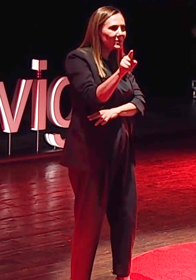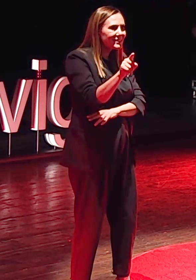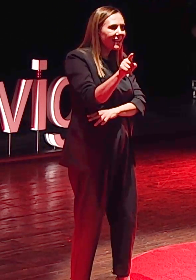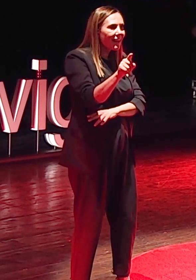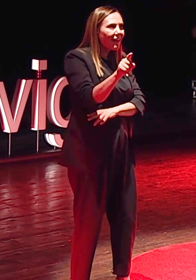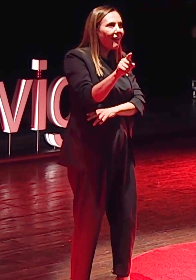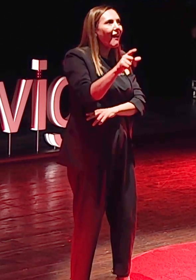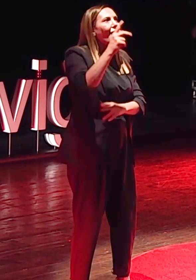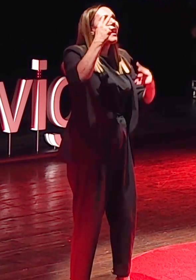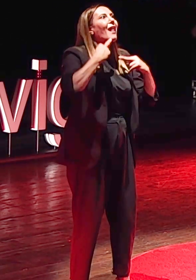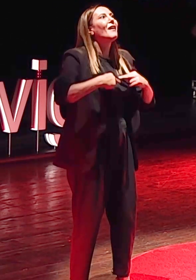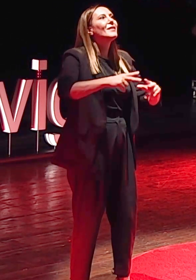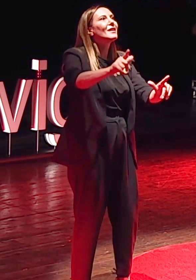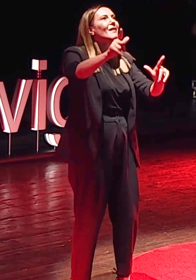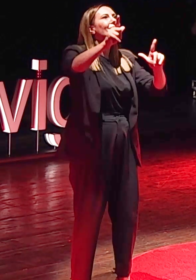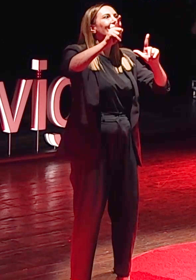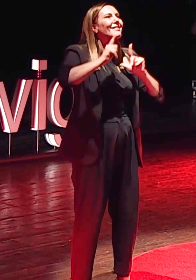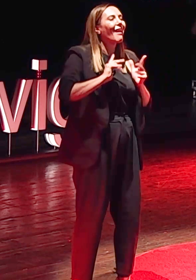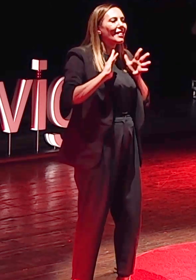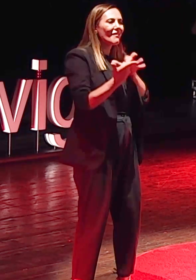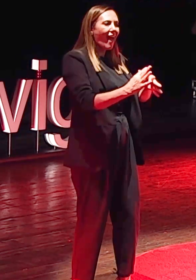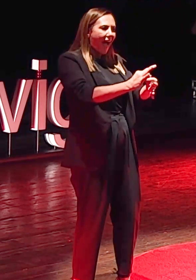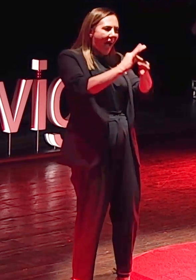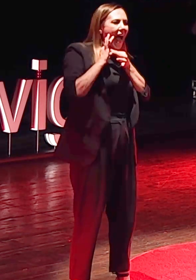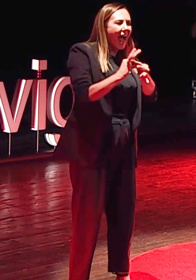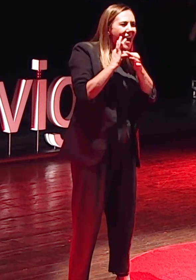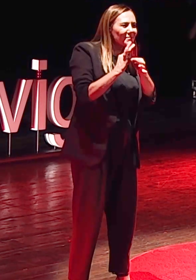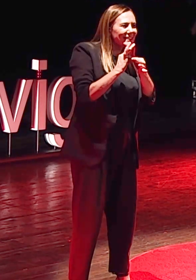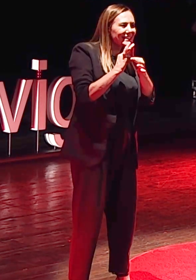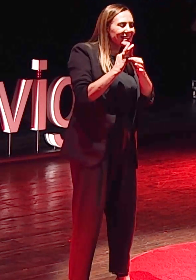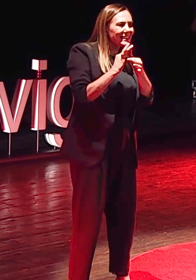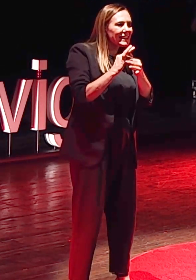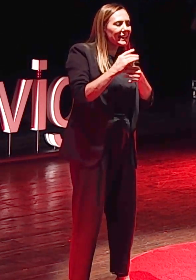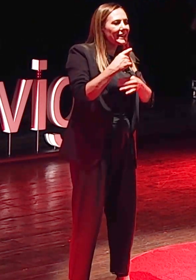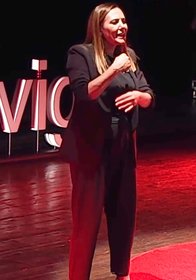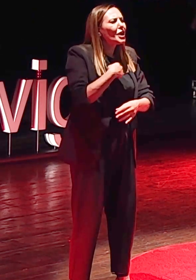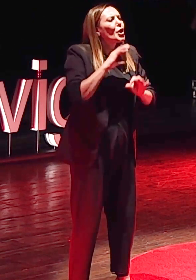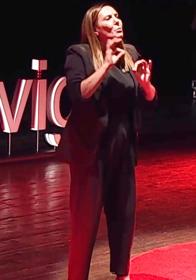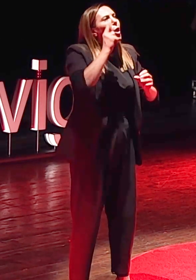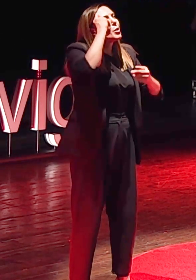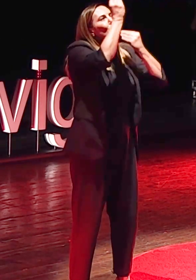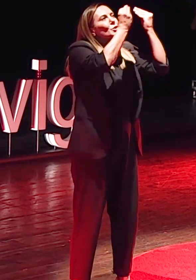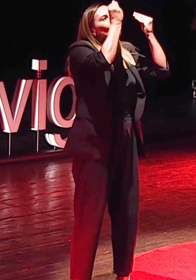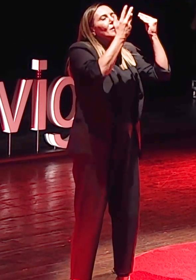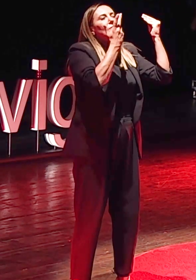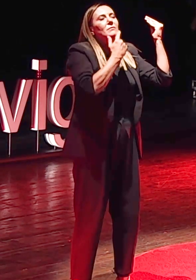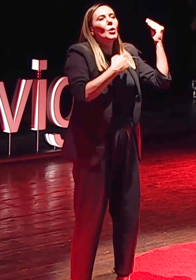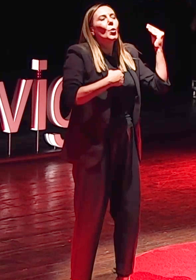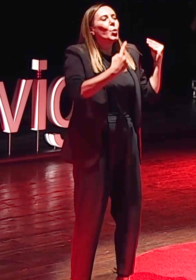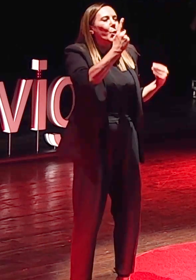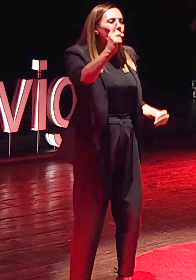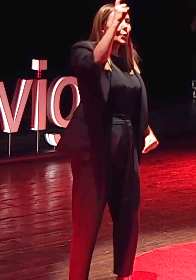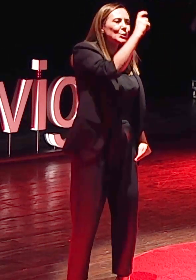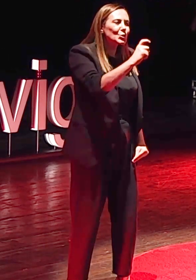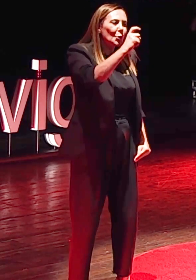regalato essere mia amica e dissi espressi questo desiderio un giorno